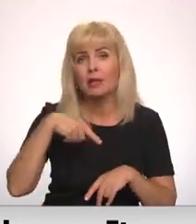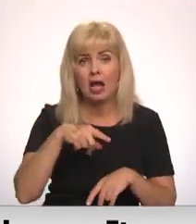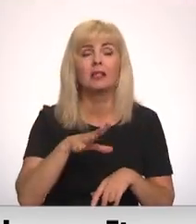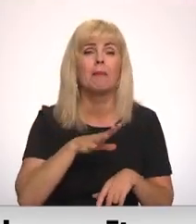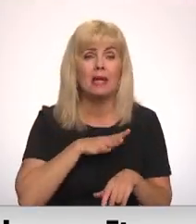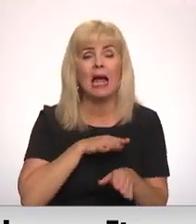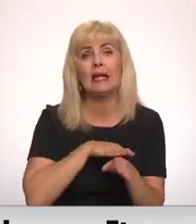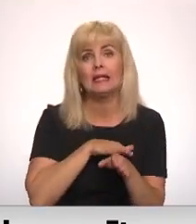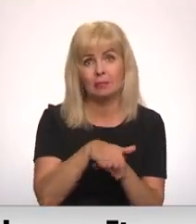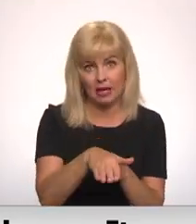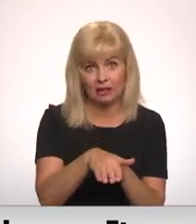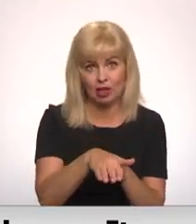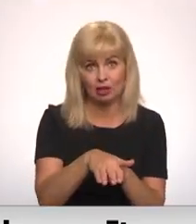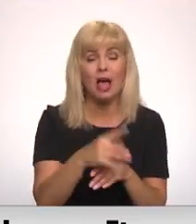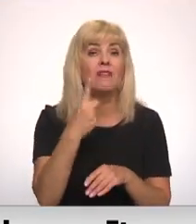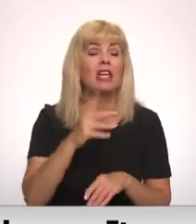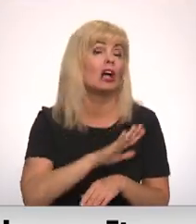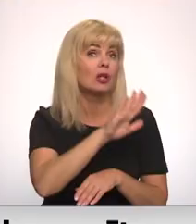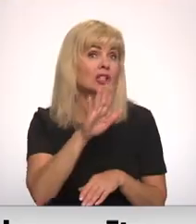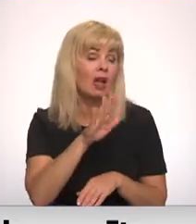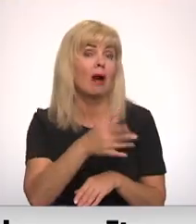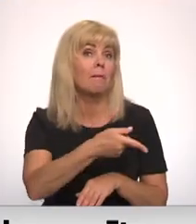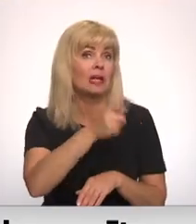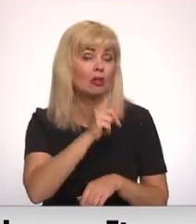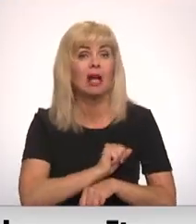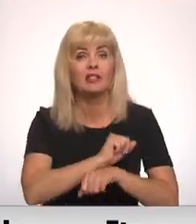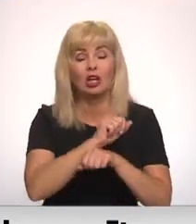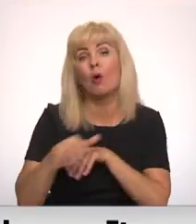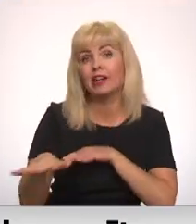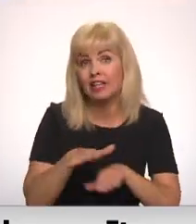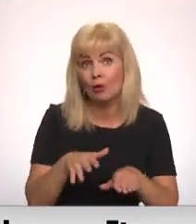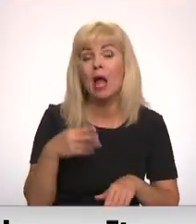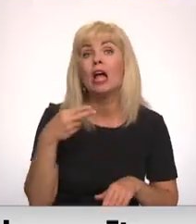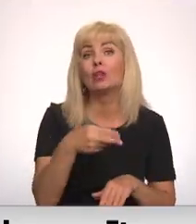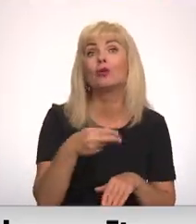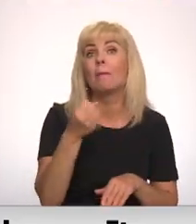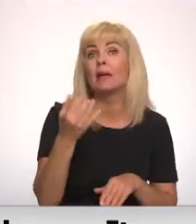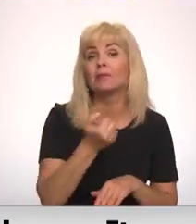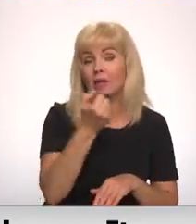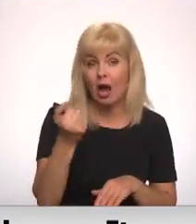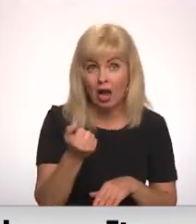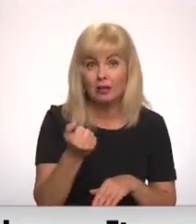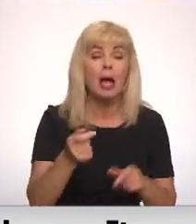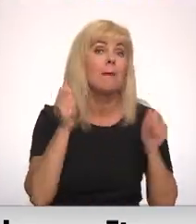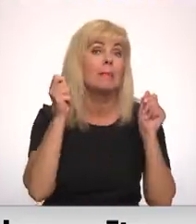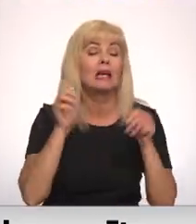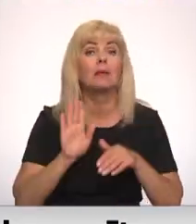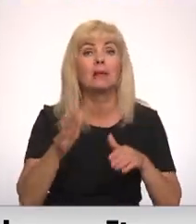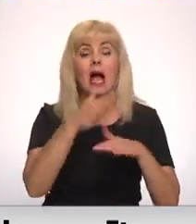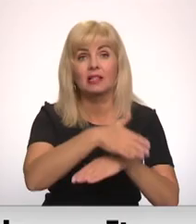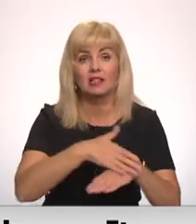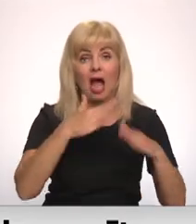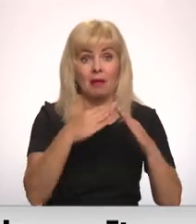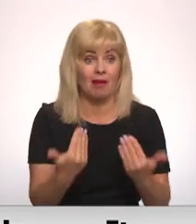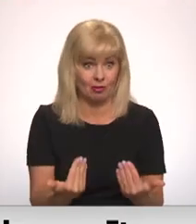tika izpildītas. Vienas dienas brīdinājuma streiku rīkoja 2015. Gadā, bet pikets pie Saimas, līdzīgs